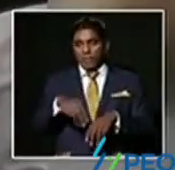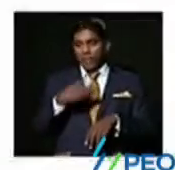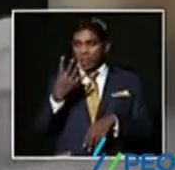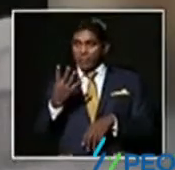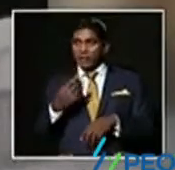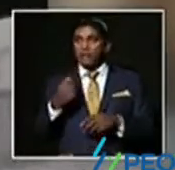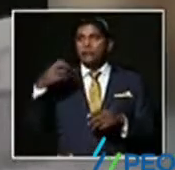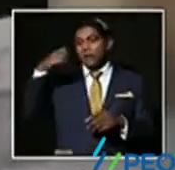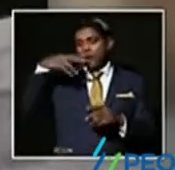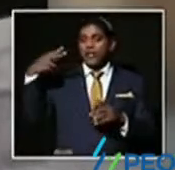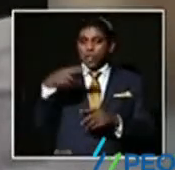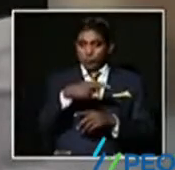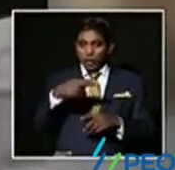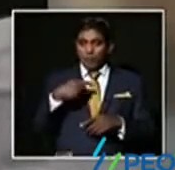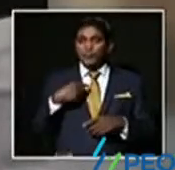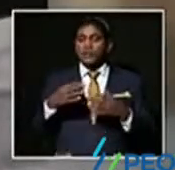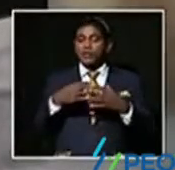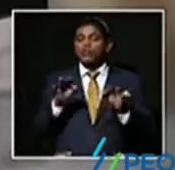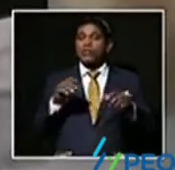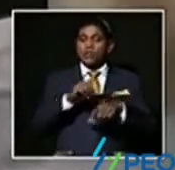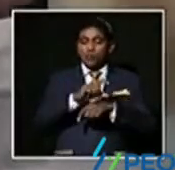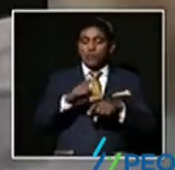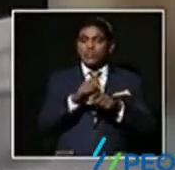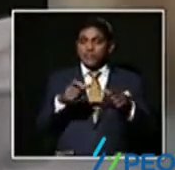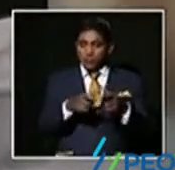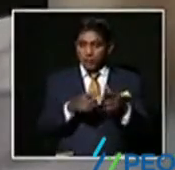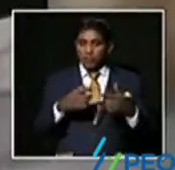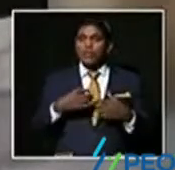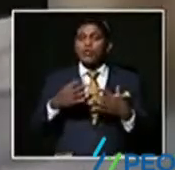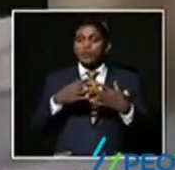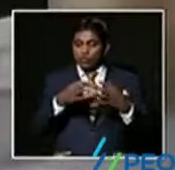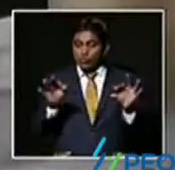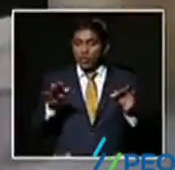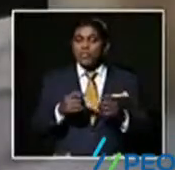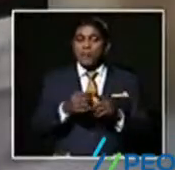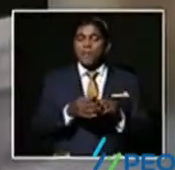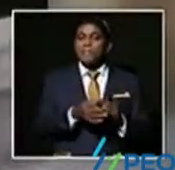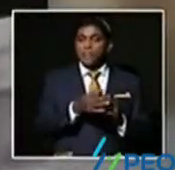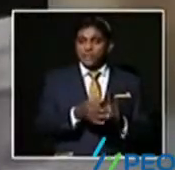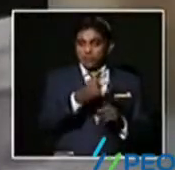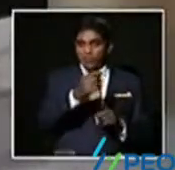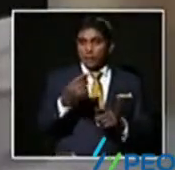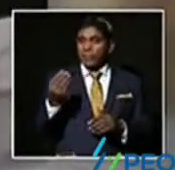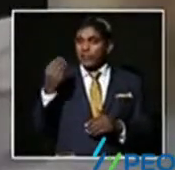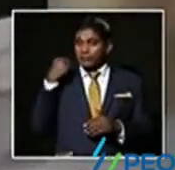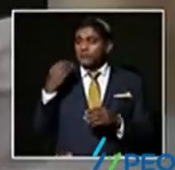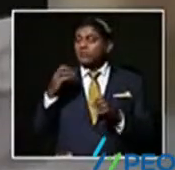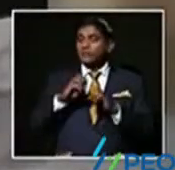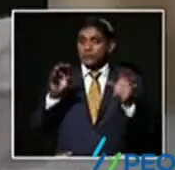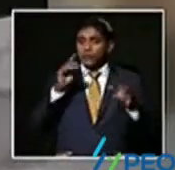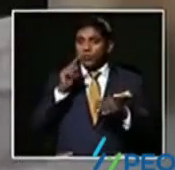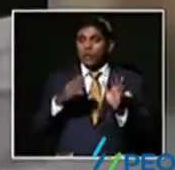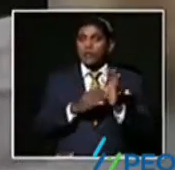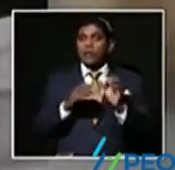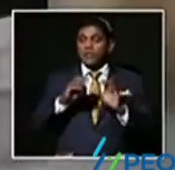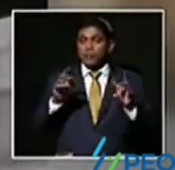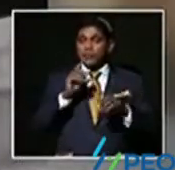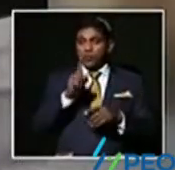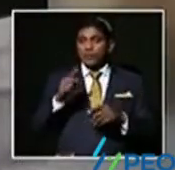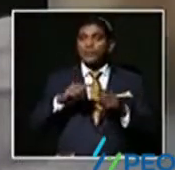කරන්න සිද්ධ වුණා. ස්වාධීන කොමිෂන් සභාවක ස්වාධීන සභාපතිවරයා පහුගිය සතියේ දැනුම් දීමක් කරනවා මාධ්‍ය හමුවක් තියලා